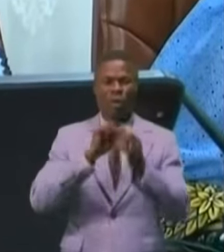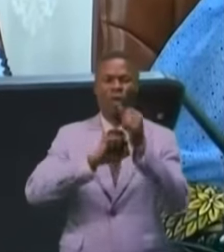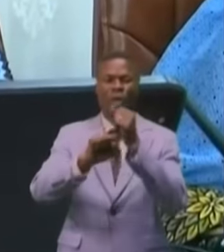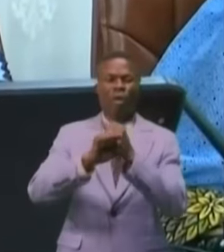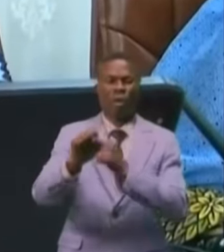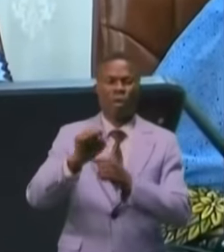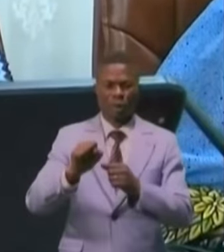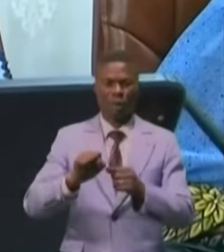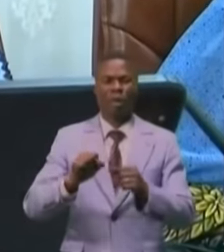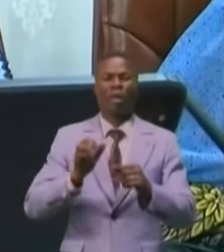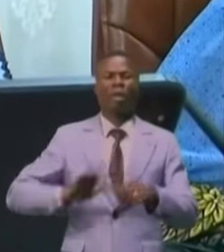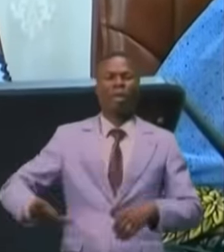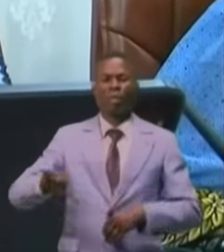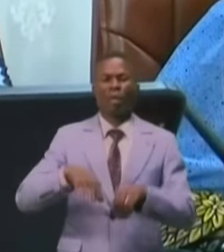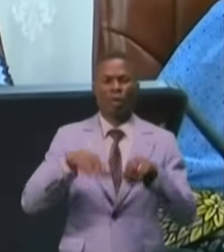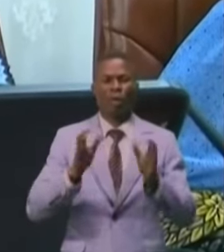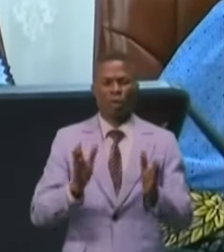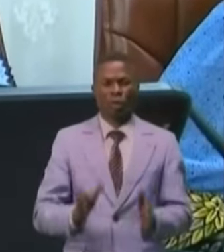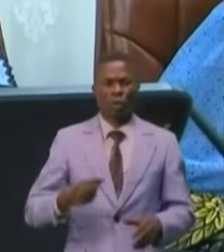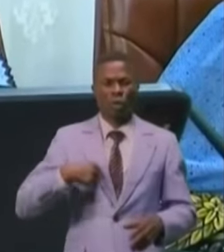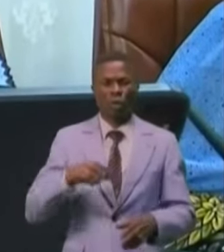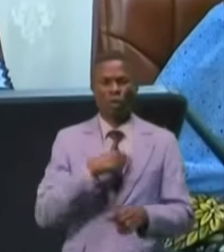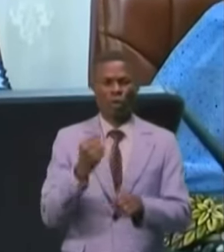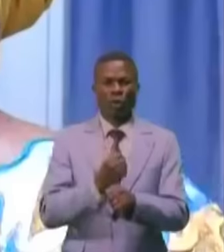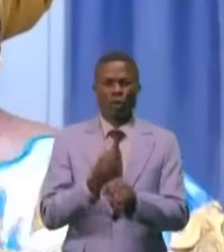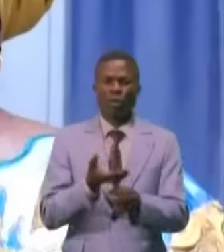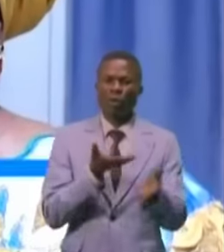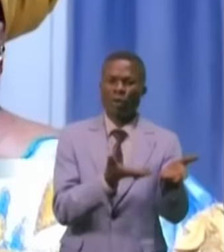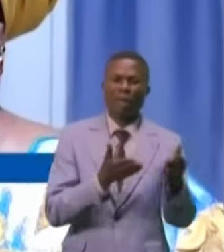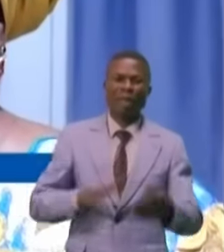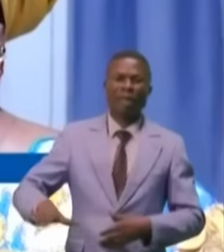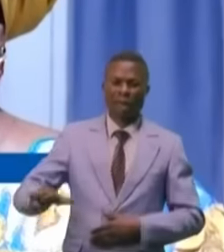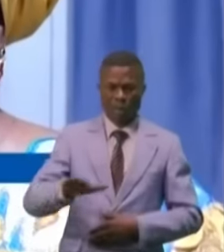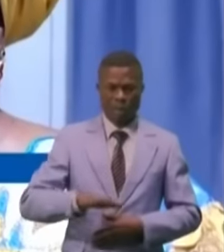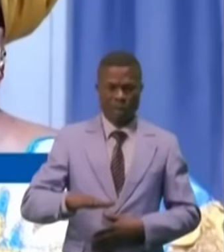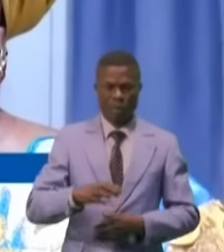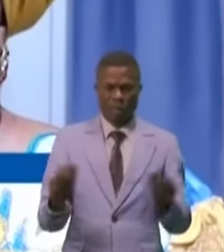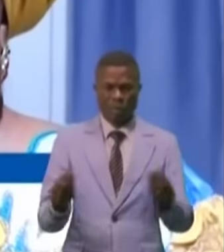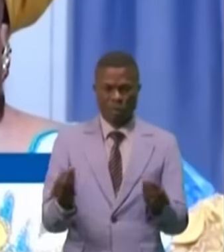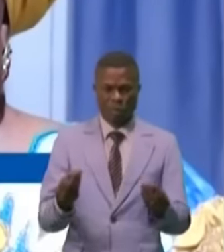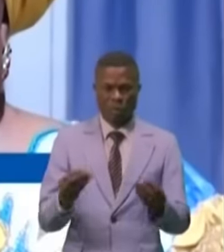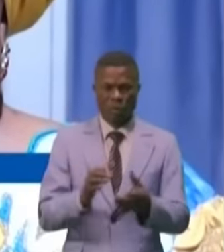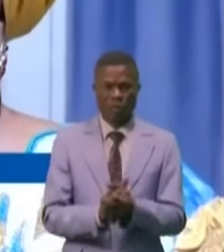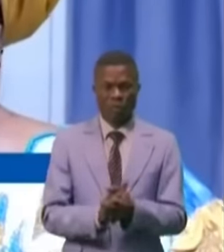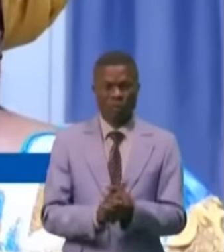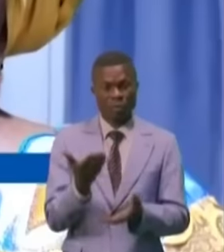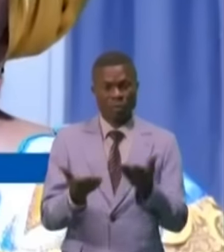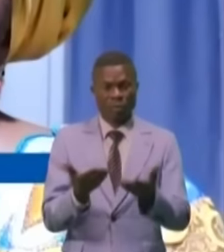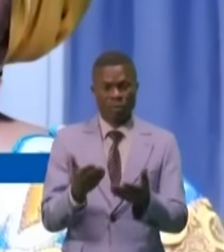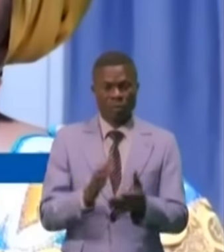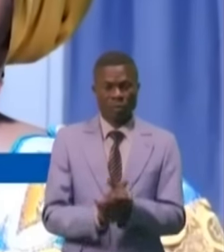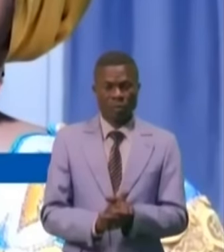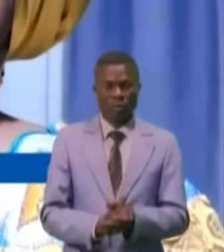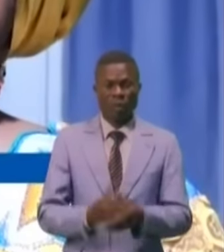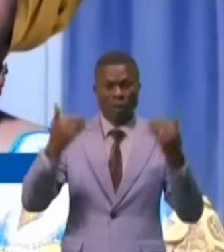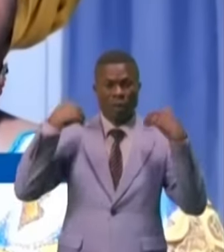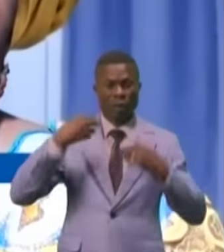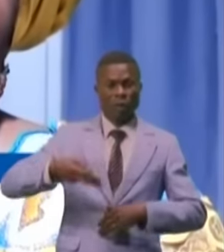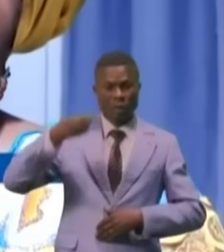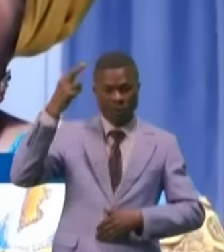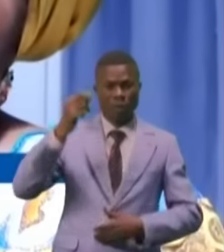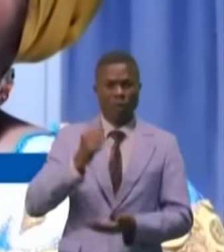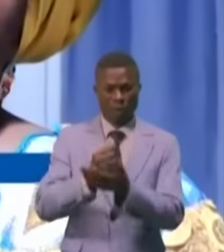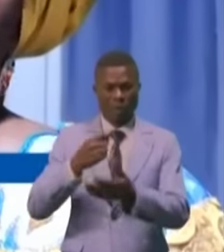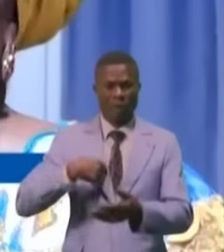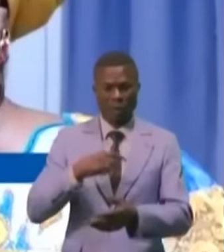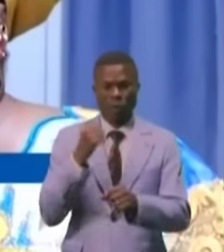de la nation congolaise. On travaille pour servir son pays et je crois que ces grandes personnalités me permettent de servir le